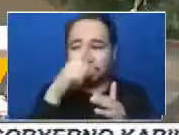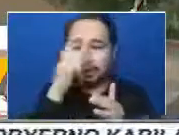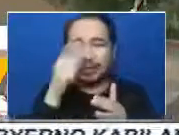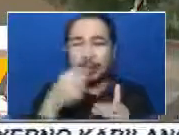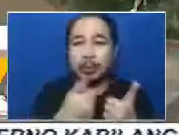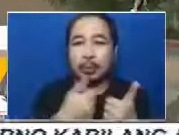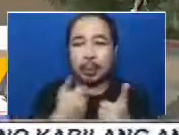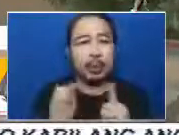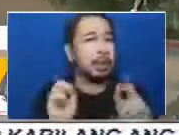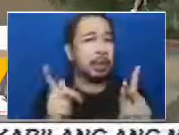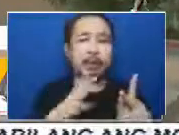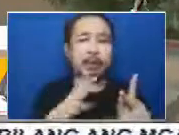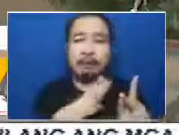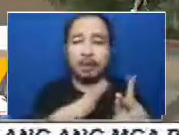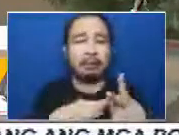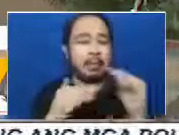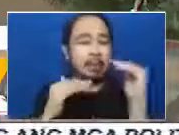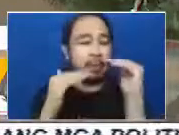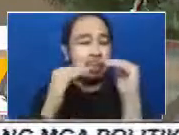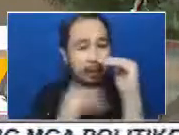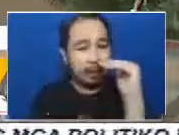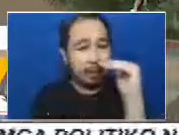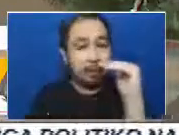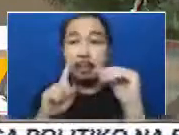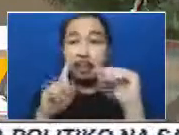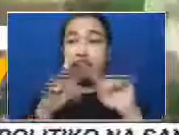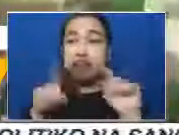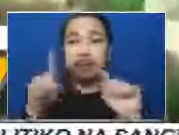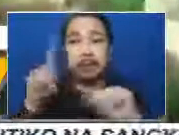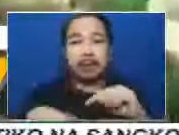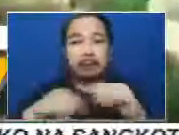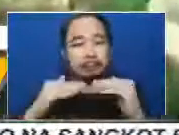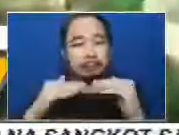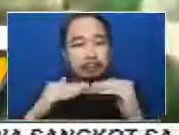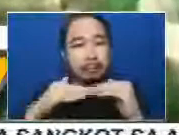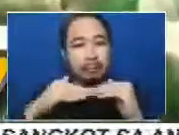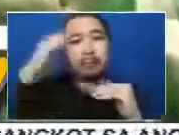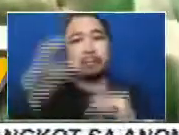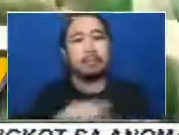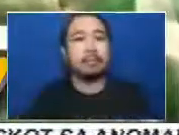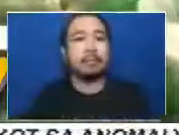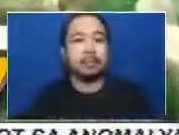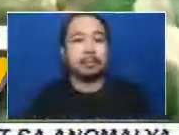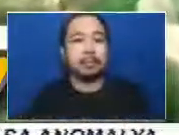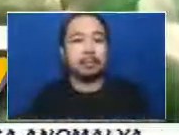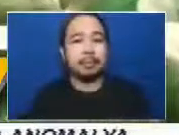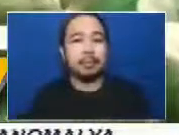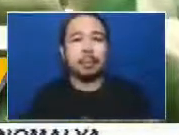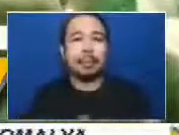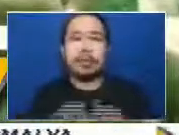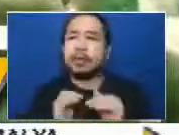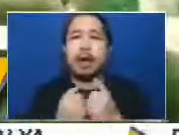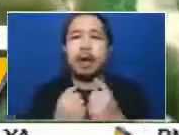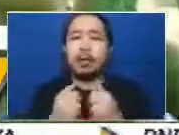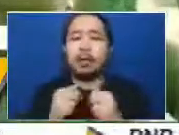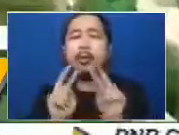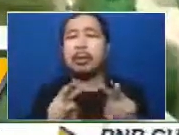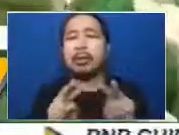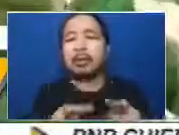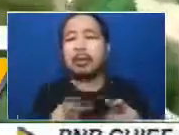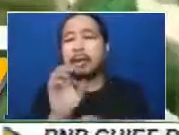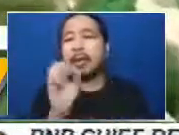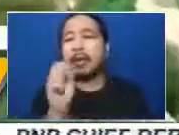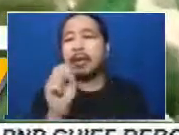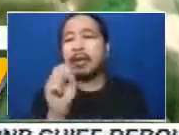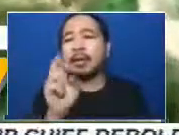na unusual na price movement or yung hindi talaga ang hindi tama or hindi naka-align dun sa SRP